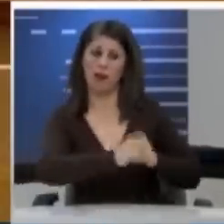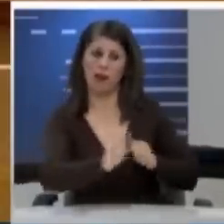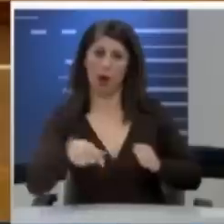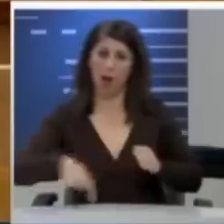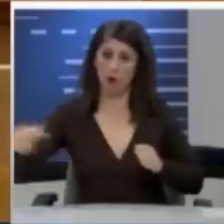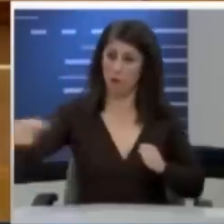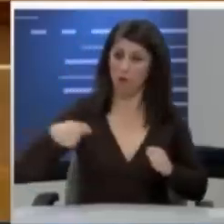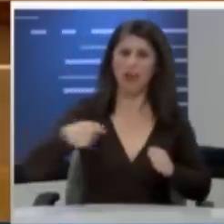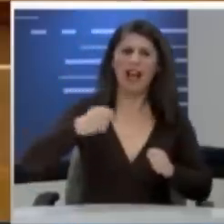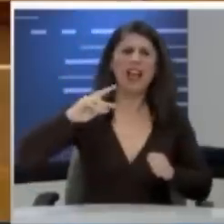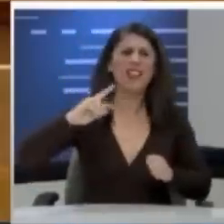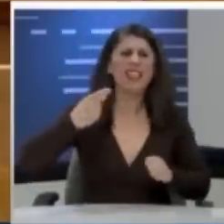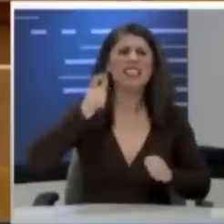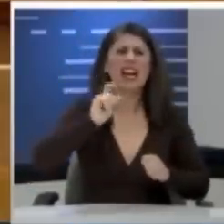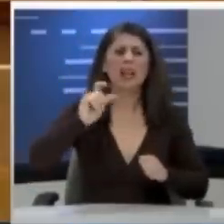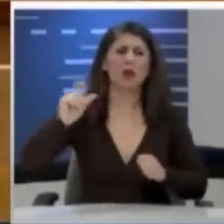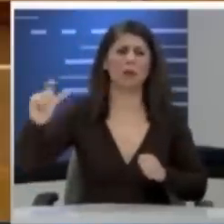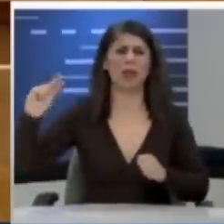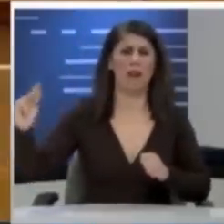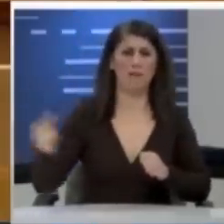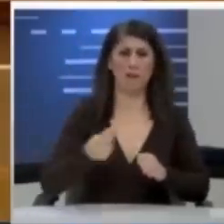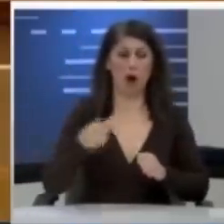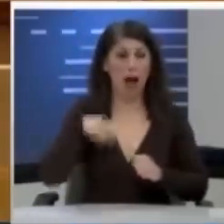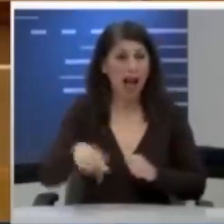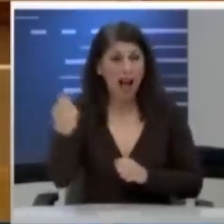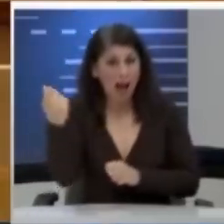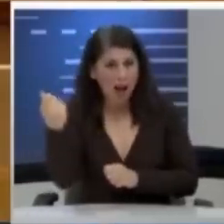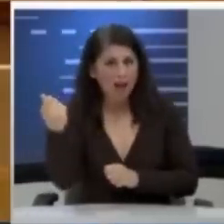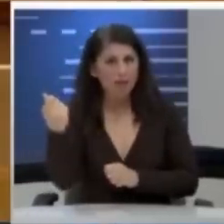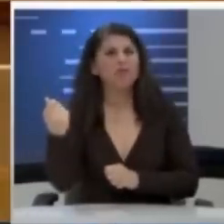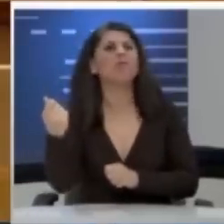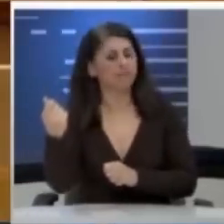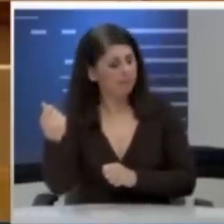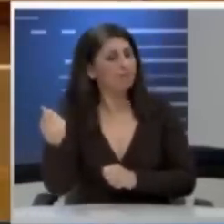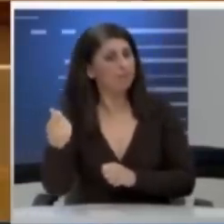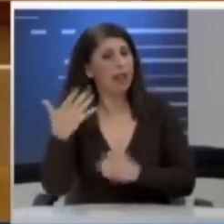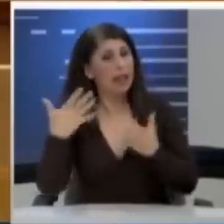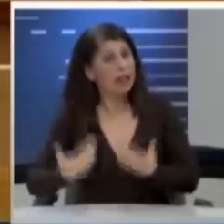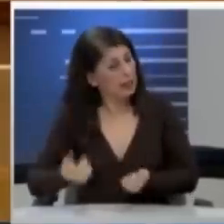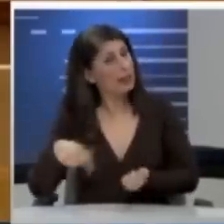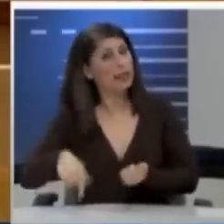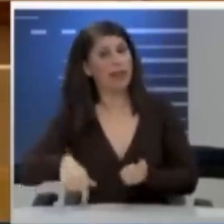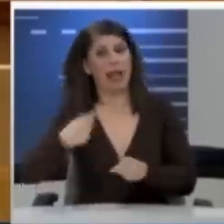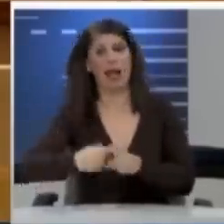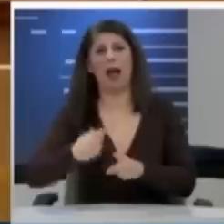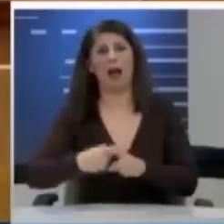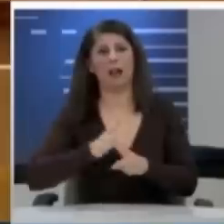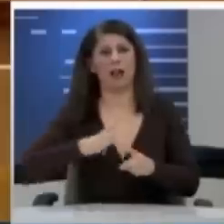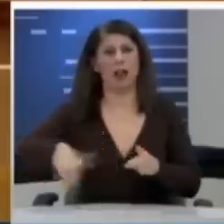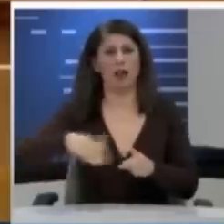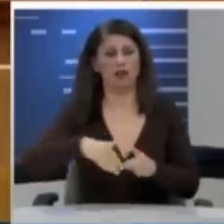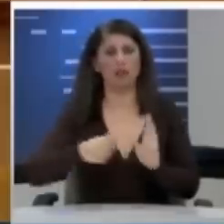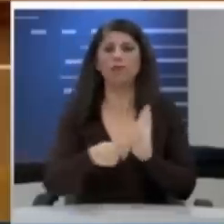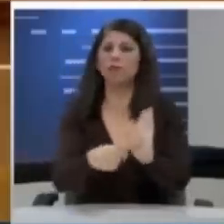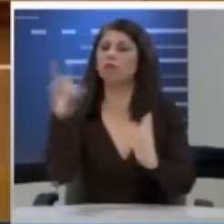χρέη δισεκατομμυρίων ευρώ, χρήματα που ανήκουν στον ελληνικό λαό, προβάλλοντας